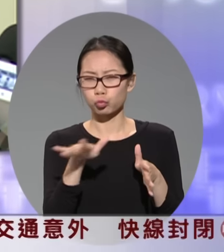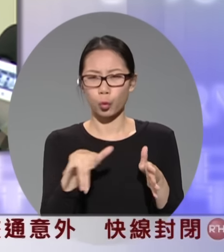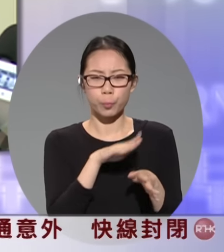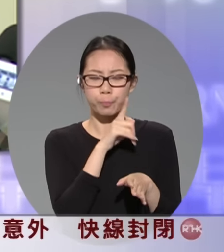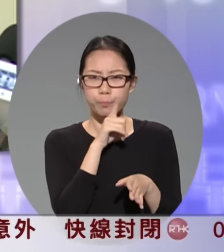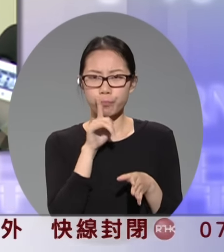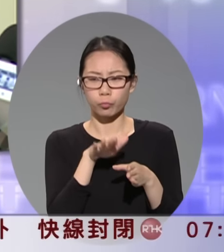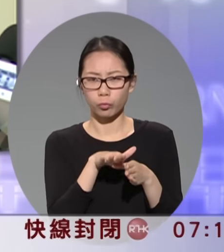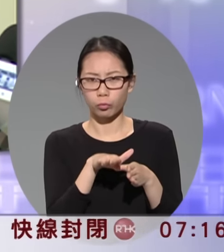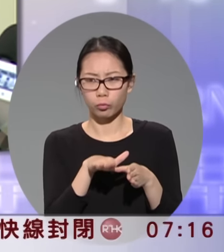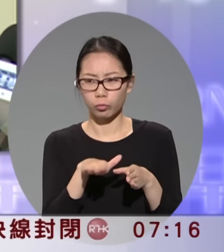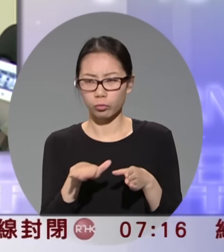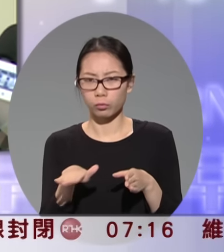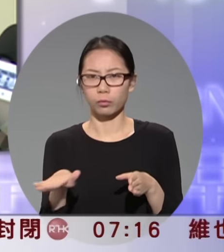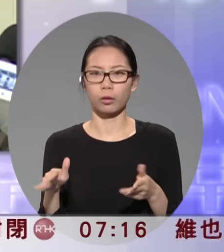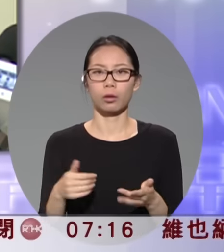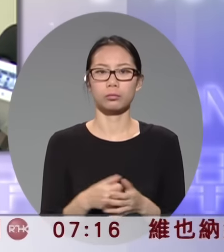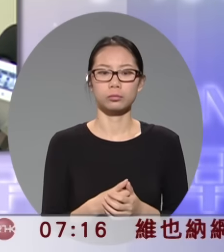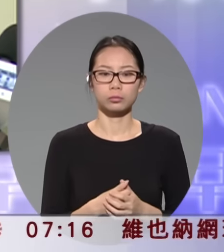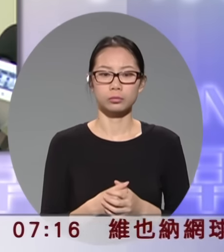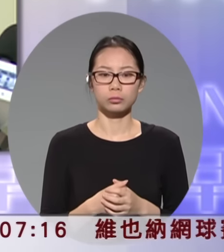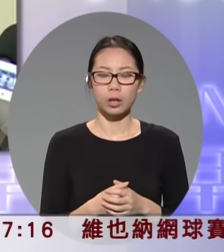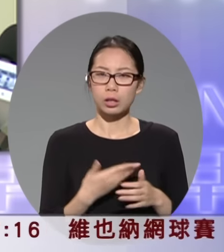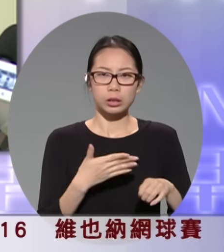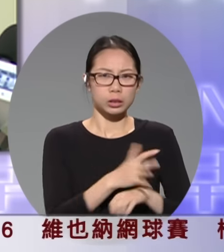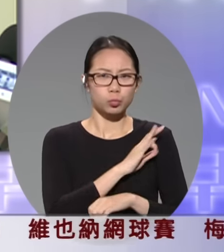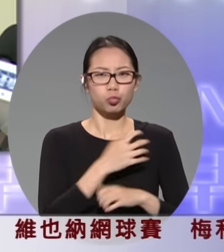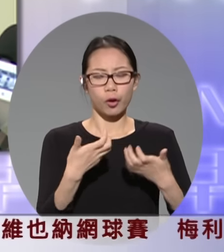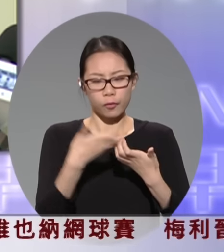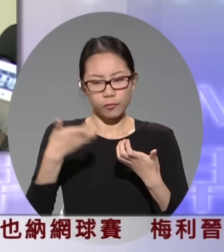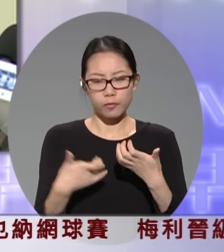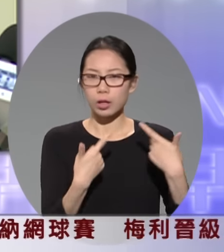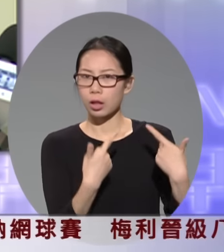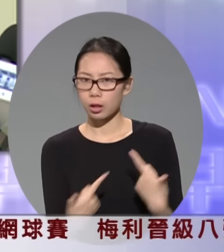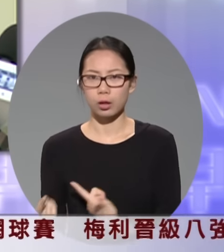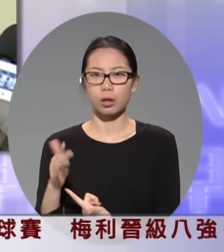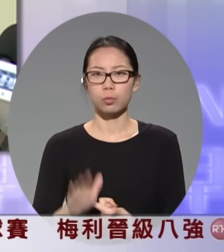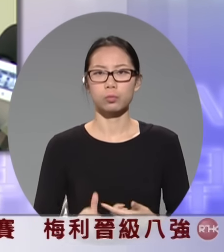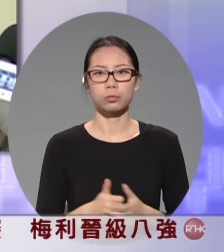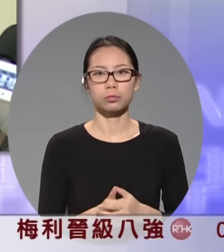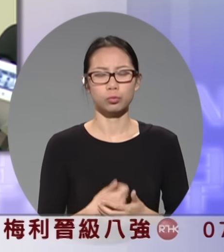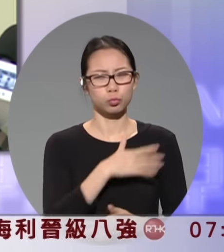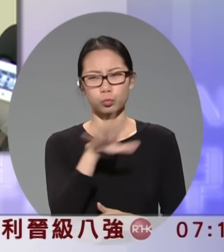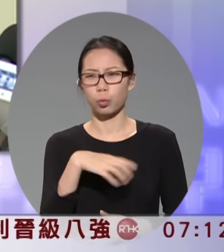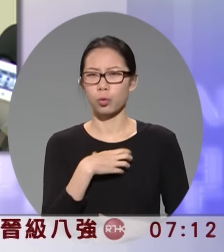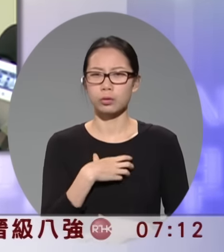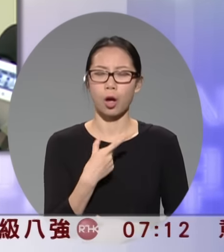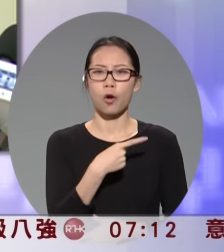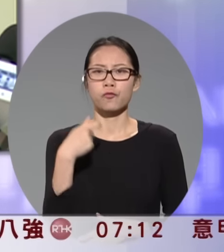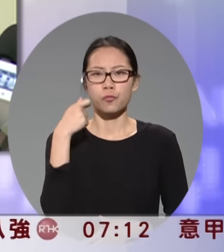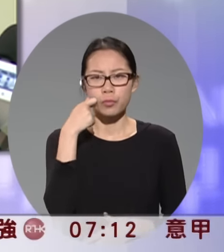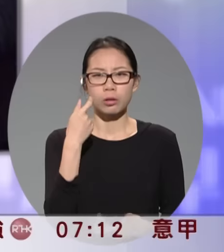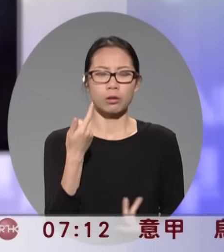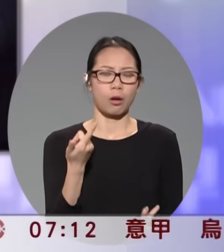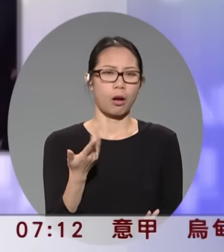就實質是搞不定的，那個社會的分化會繼續，很多人會覺得很消極、很無